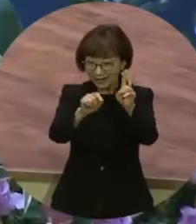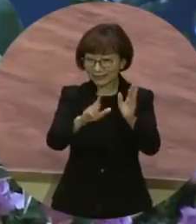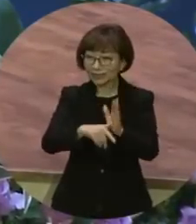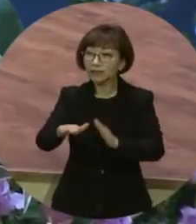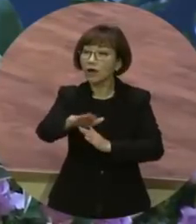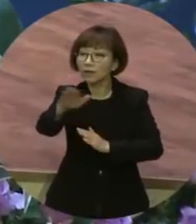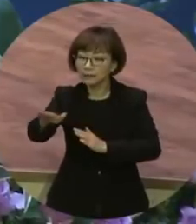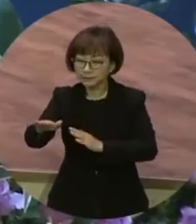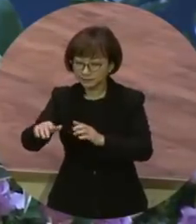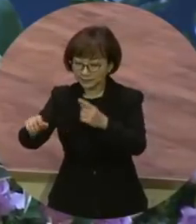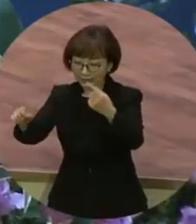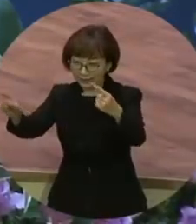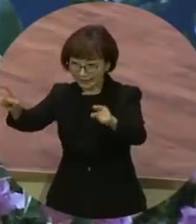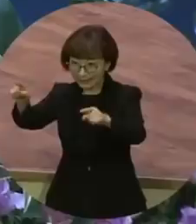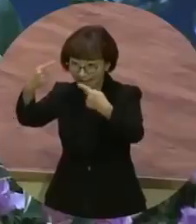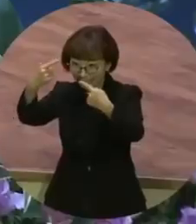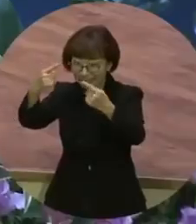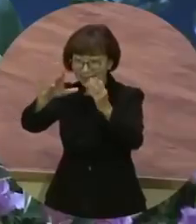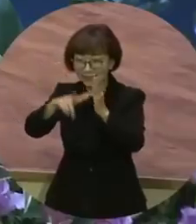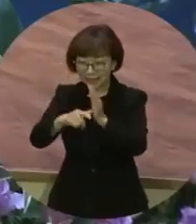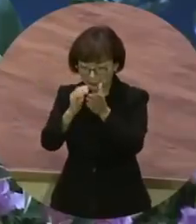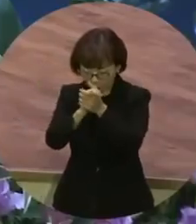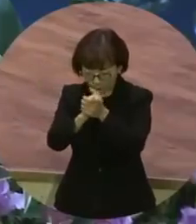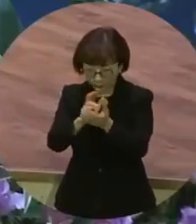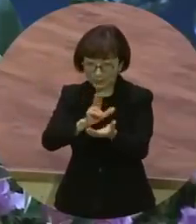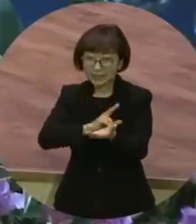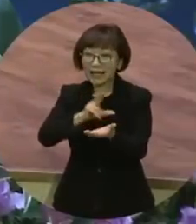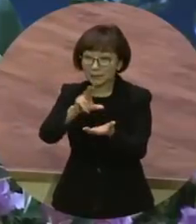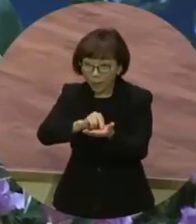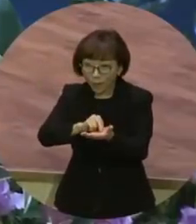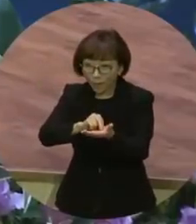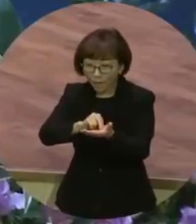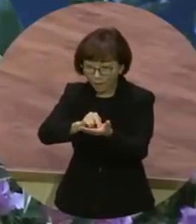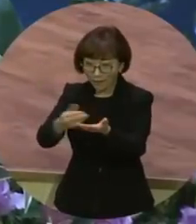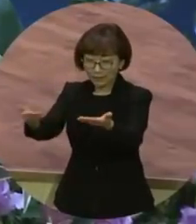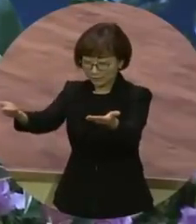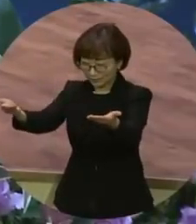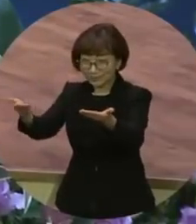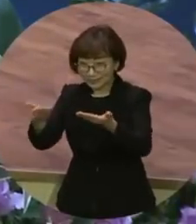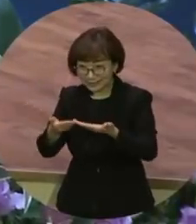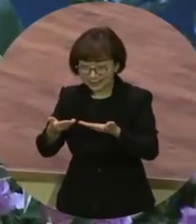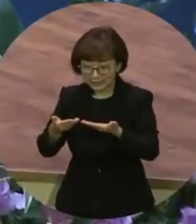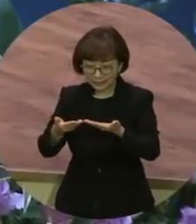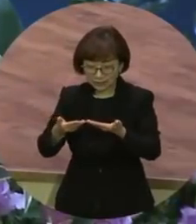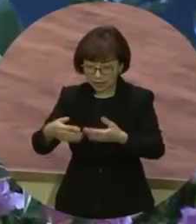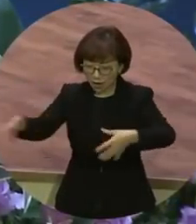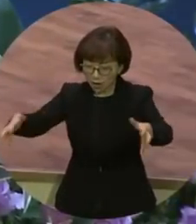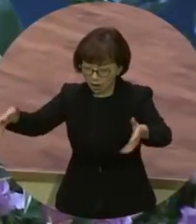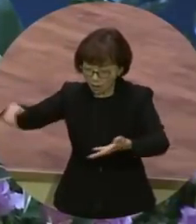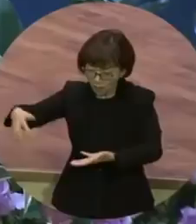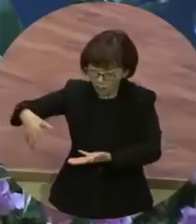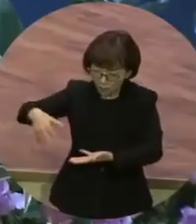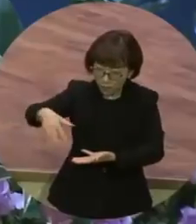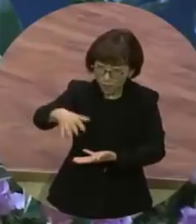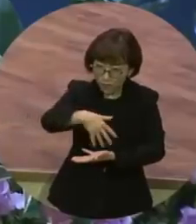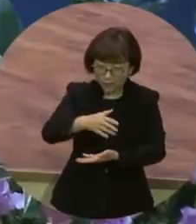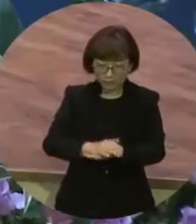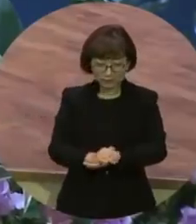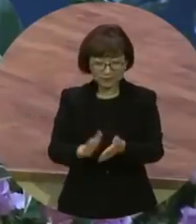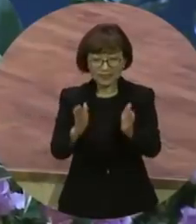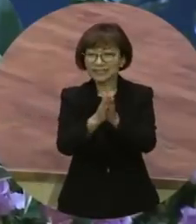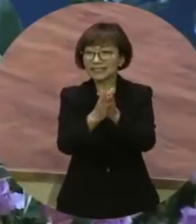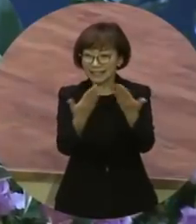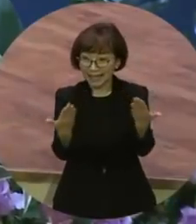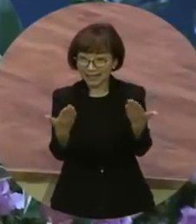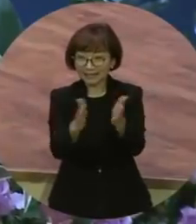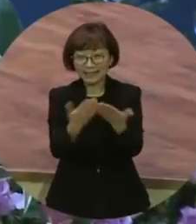돼요. 좀 말씀 준비하면서 이렇게 한번 쭉 읽어보는데 참 은혜되는 기도 제목들이 대부분 그렇습니다. 말씀 운동,